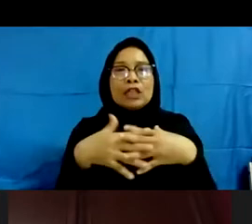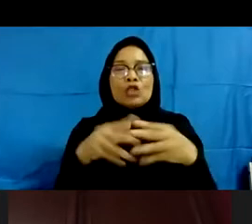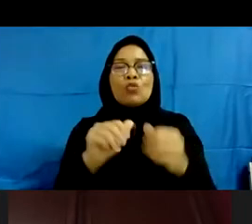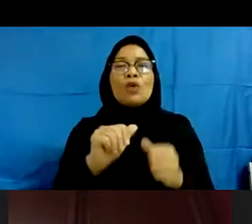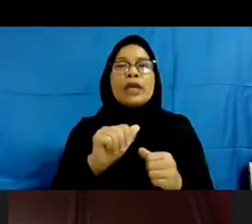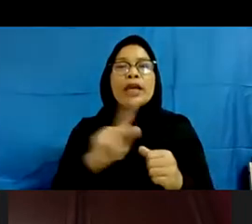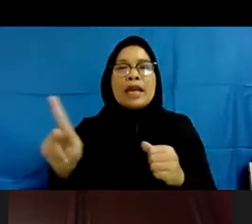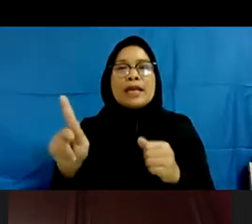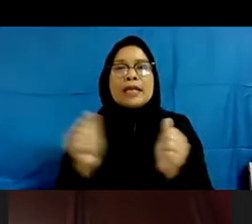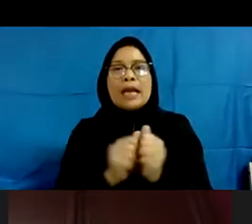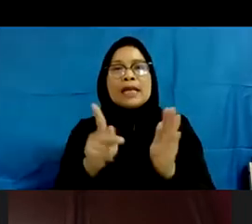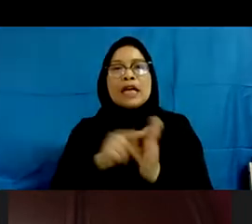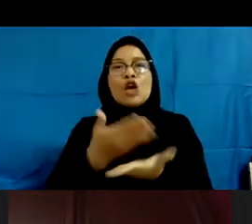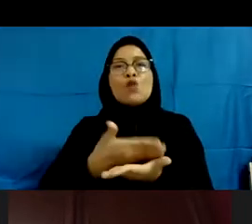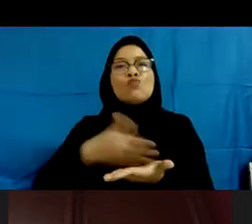atau